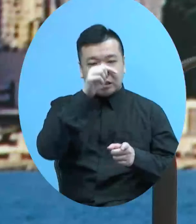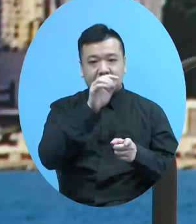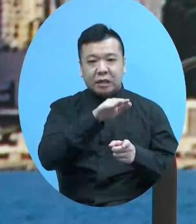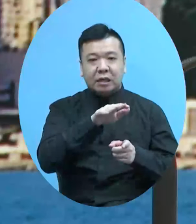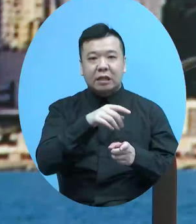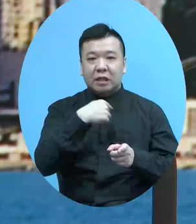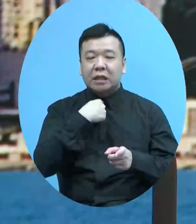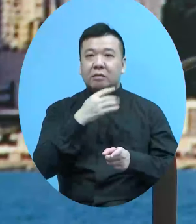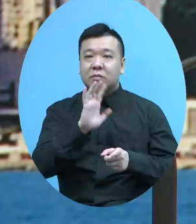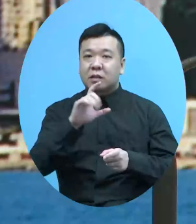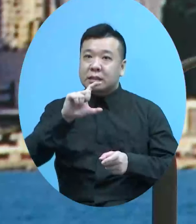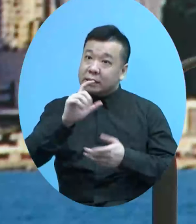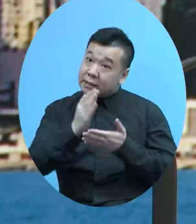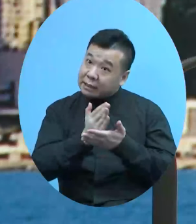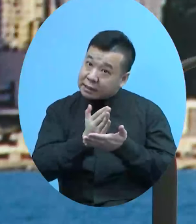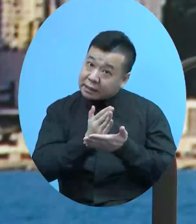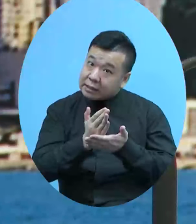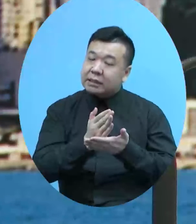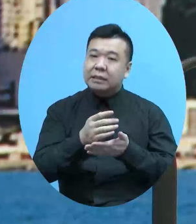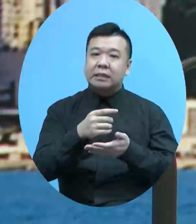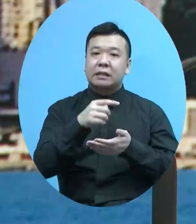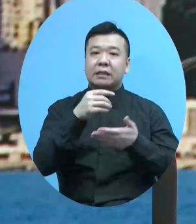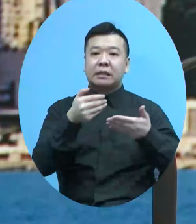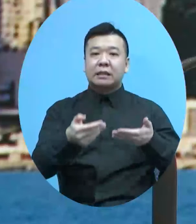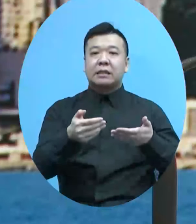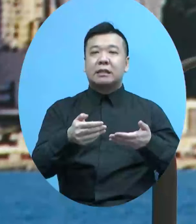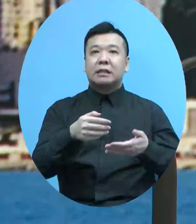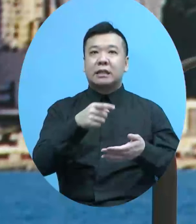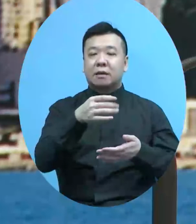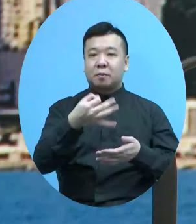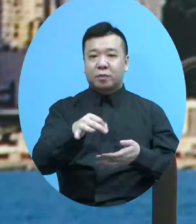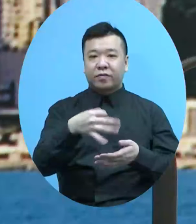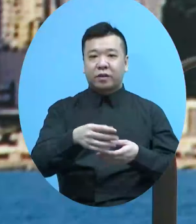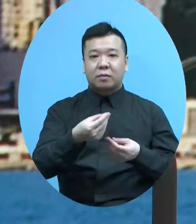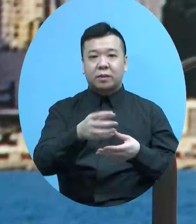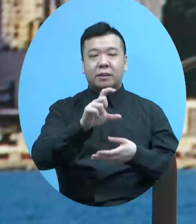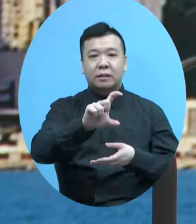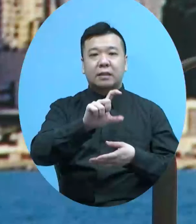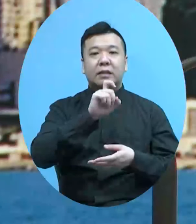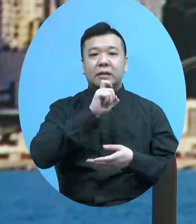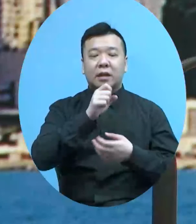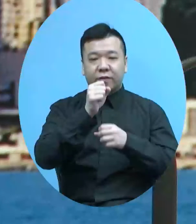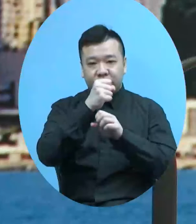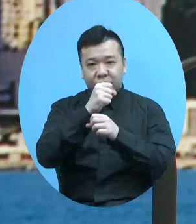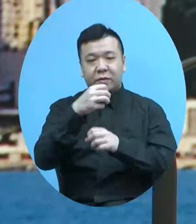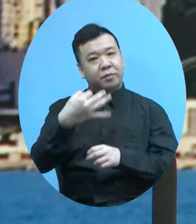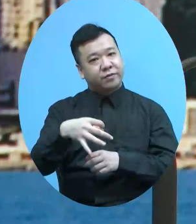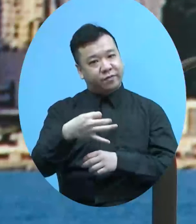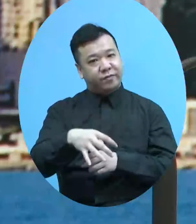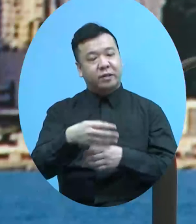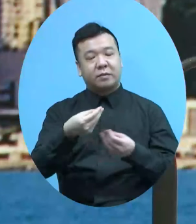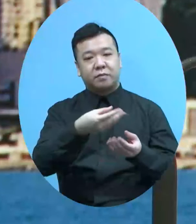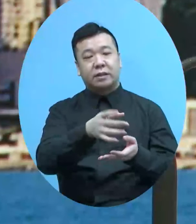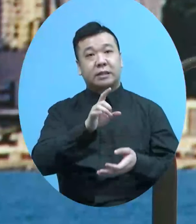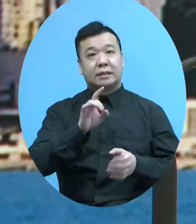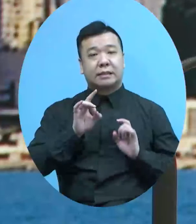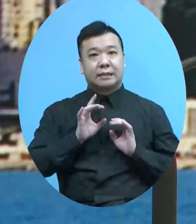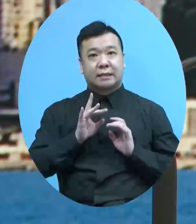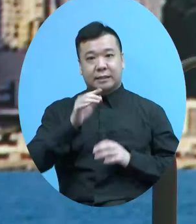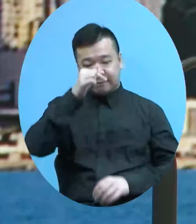我是不是需要留一個樣本那我們現在都是免費提供些瓶還有化驗是給私家醫生的